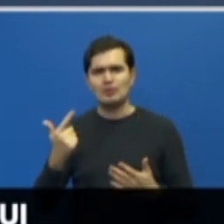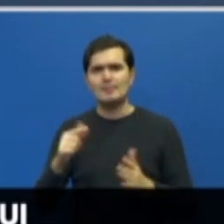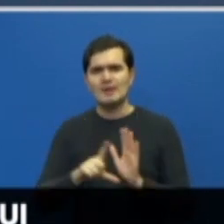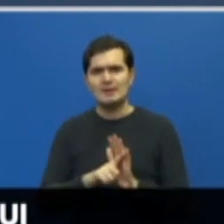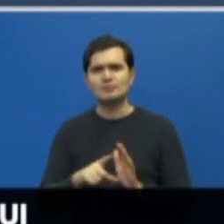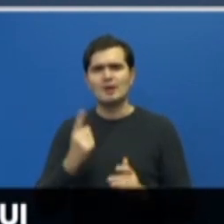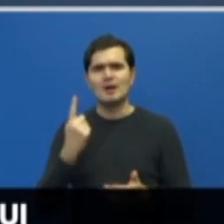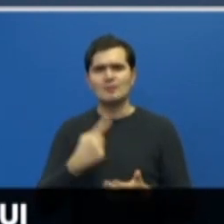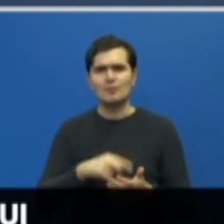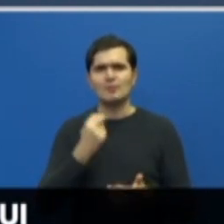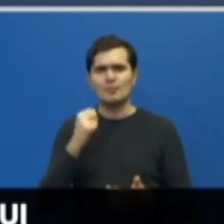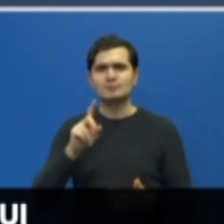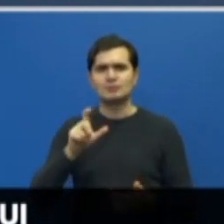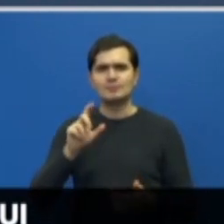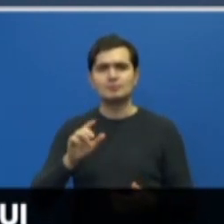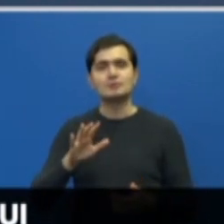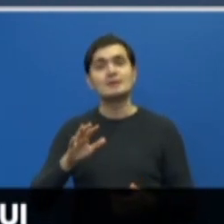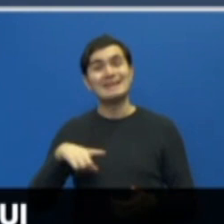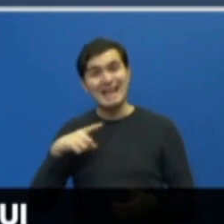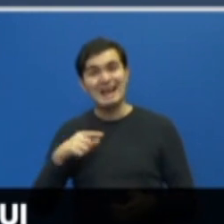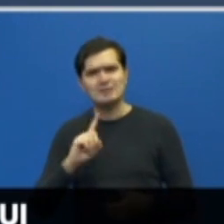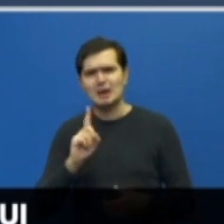1875. Exista, dar nu pentru